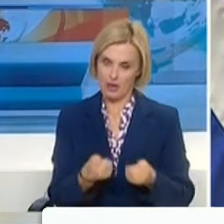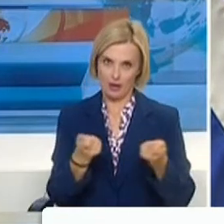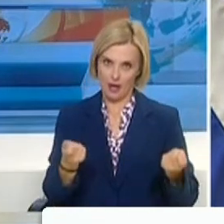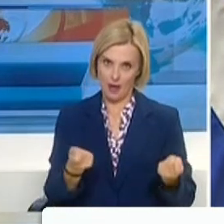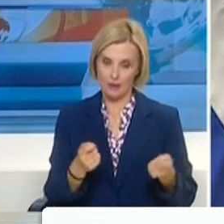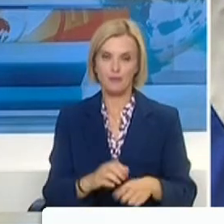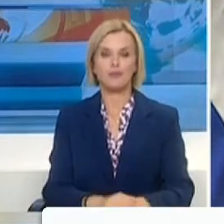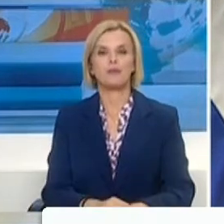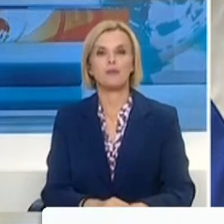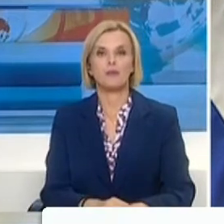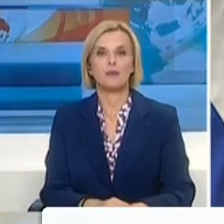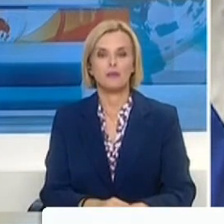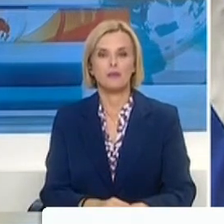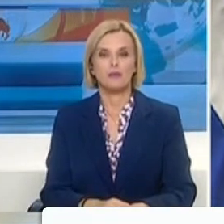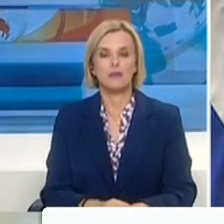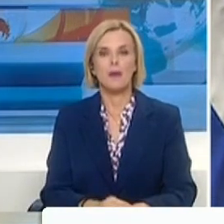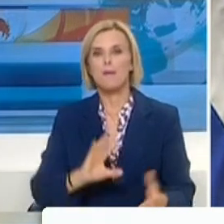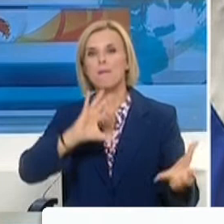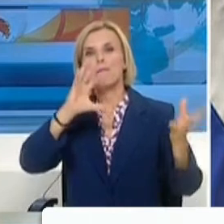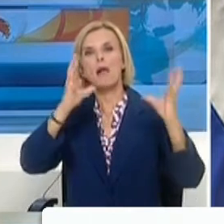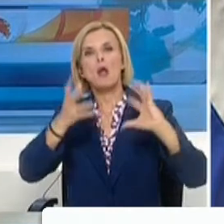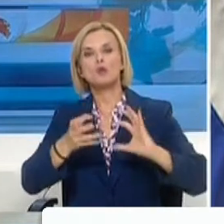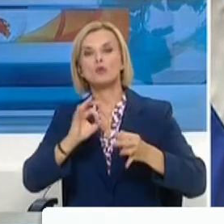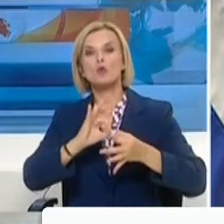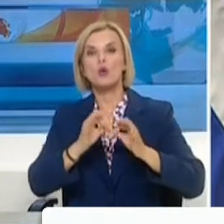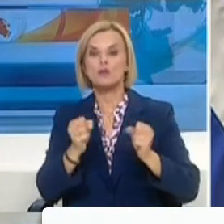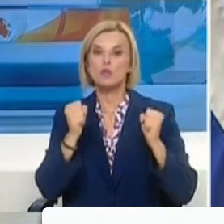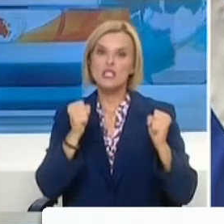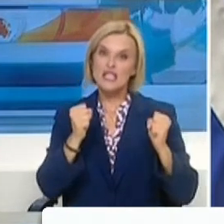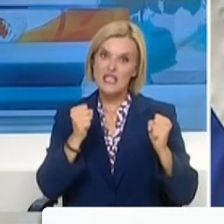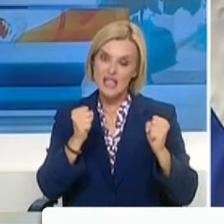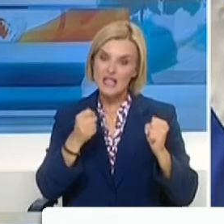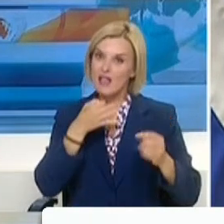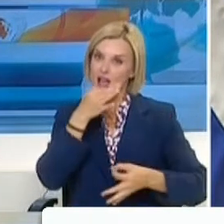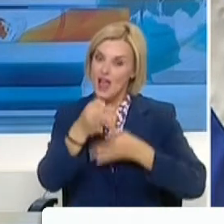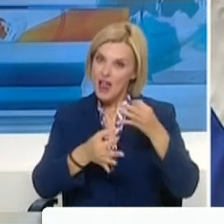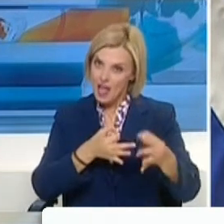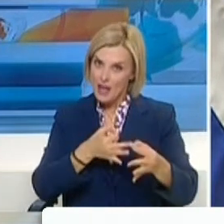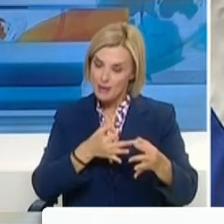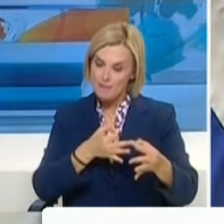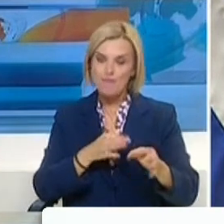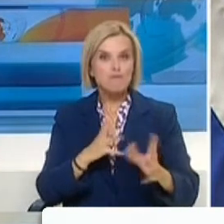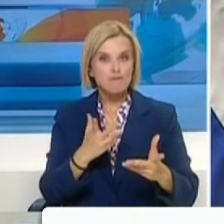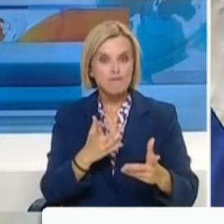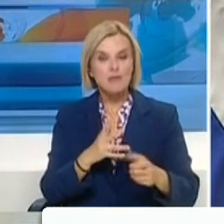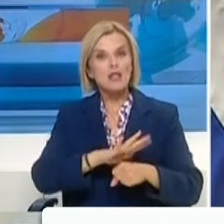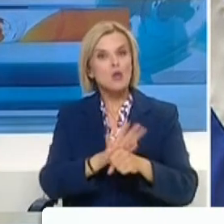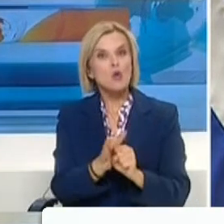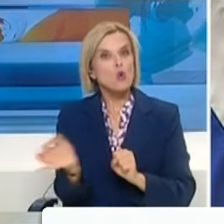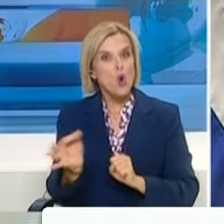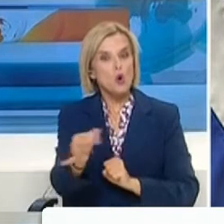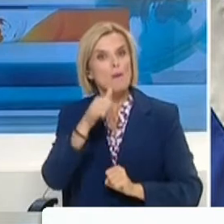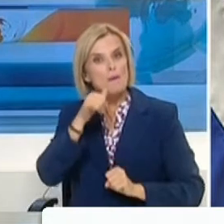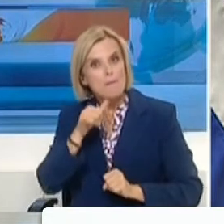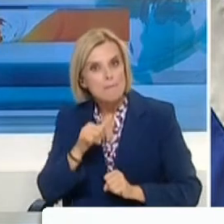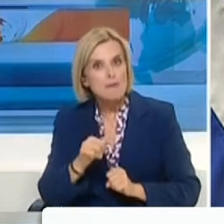Σχετικά με ανακοινώσεις από αξιωματούχους του Παγκόσμιου Οργανισμού Υγείας πως ο ιός μπορεί να μην φύγει ποτέ από τη ζωή μας, θα ήθελα να τοποθετηθώ.